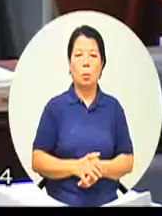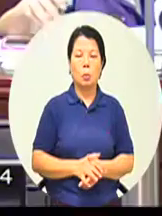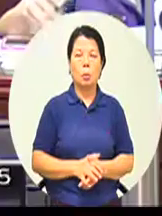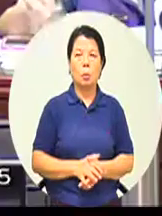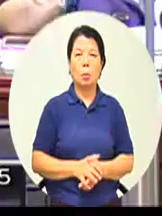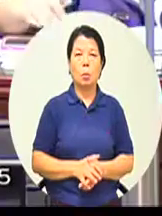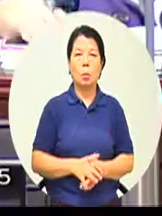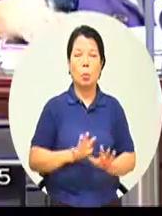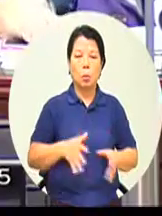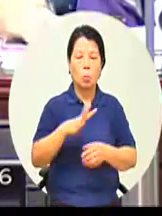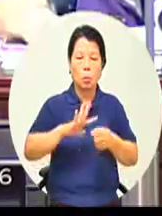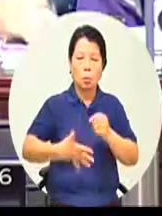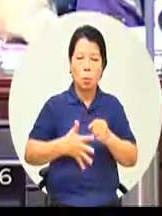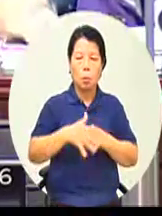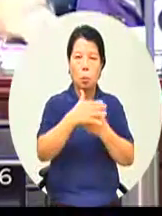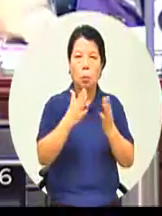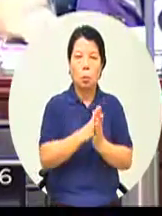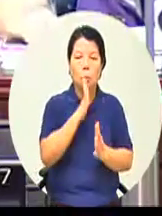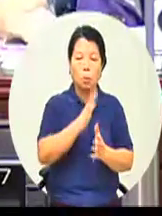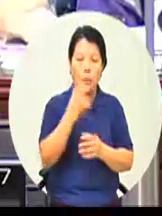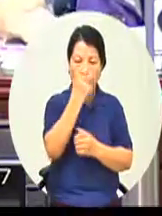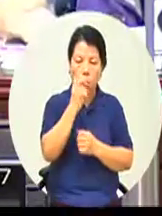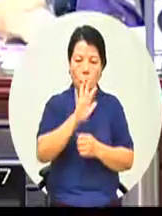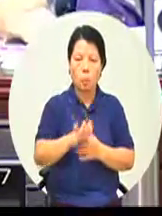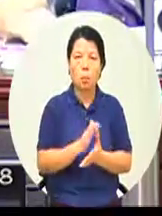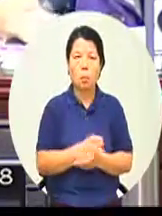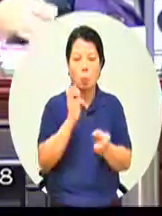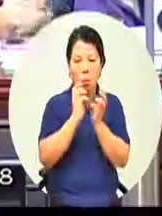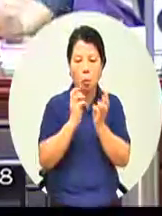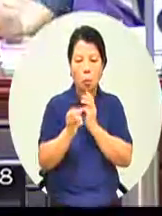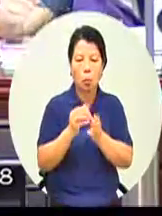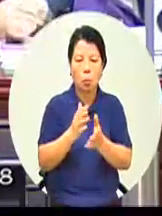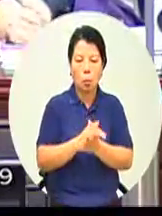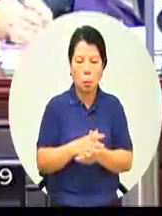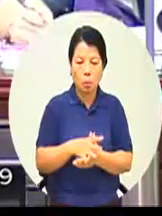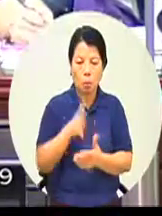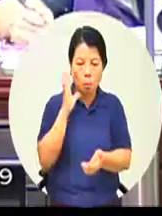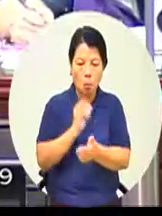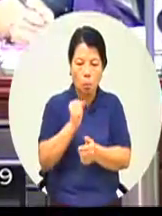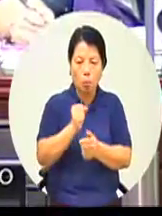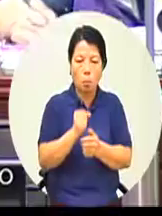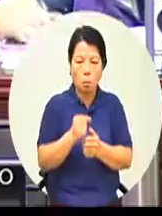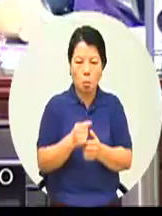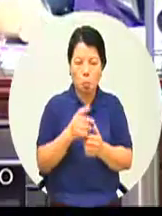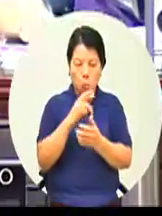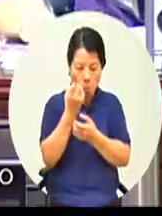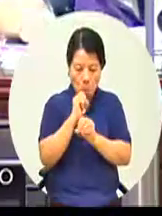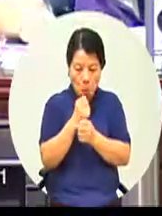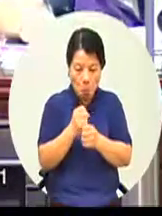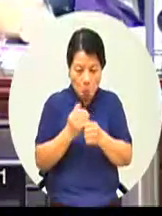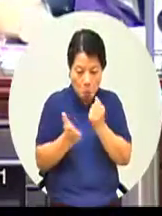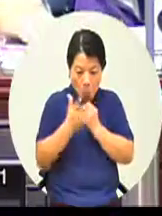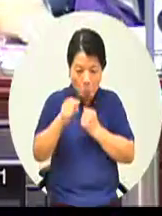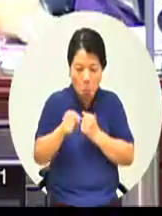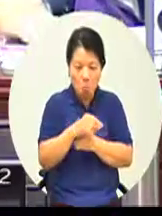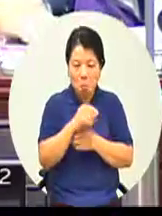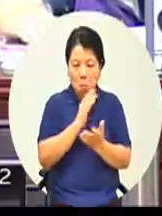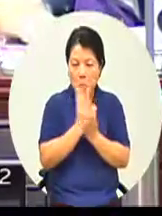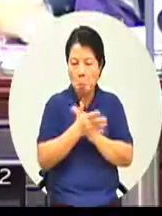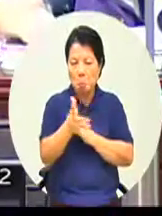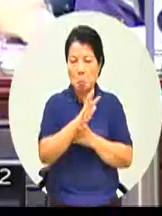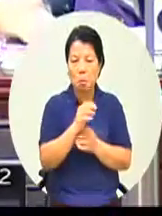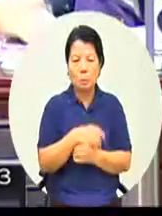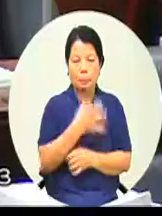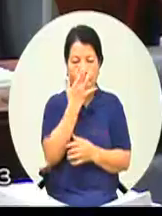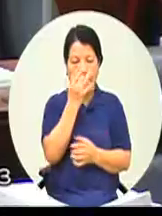是有健康检查的，但这个检查可能没有细到可以查出这些了。 对啊，所以一定要验血。 对， 那验血就是